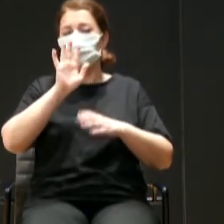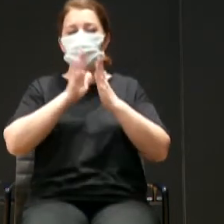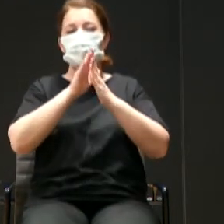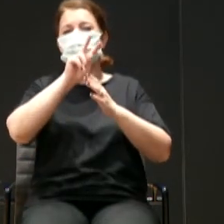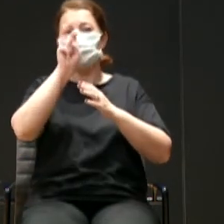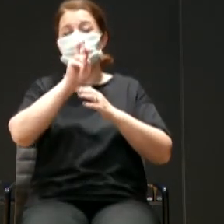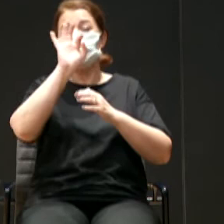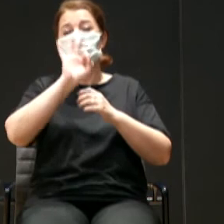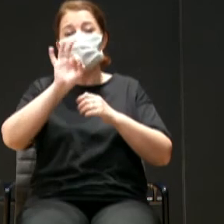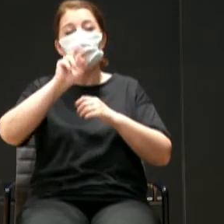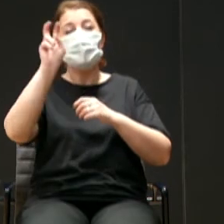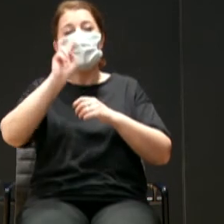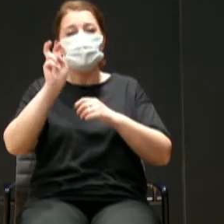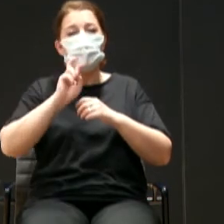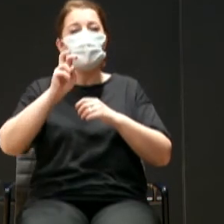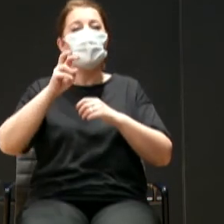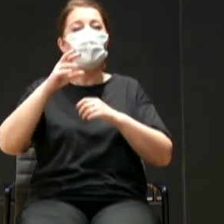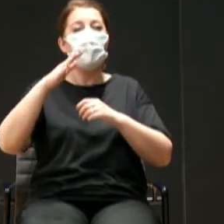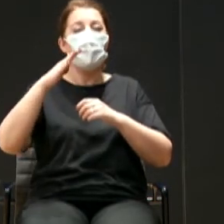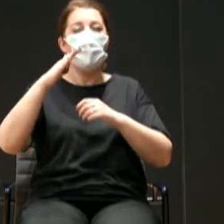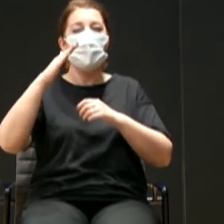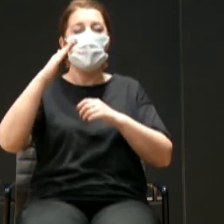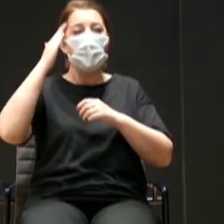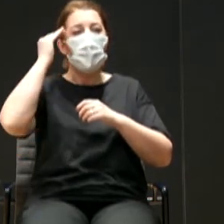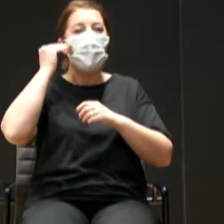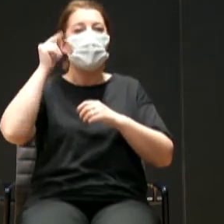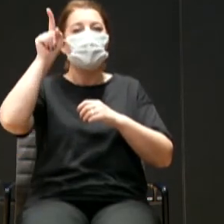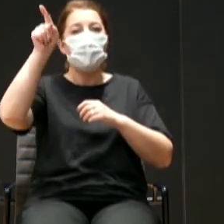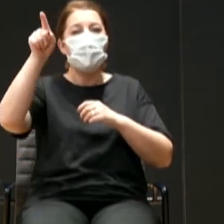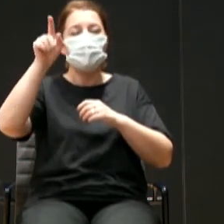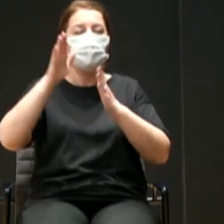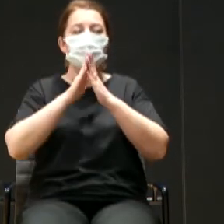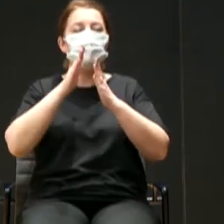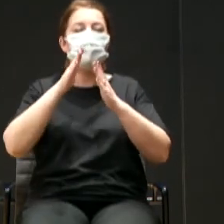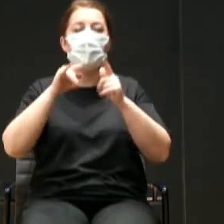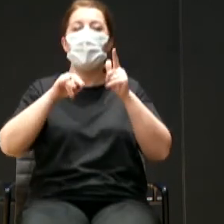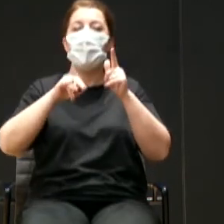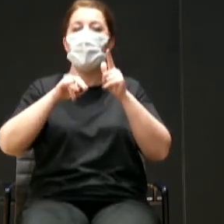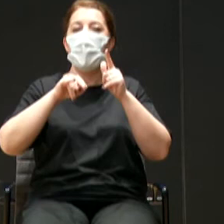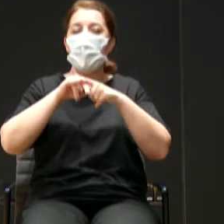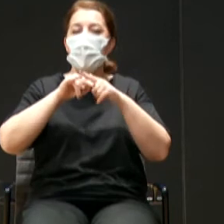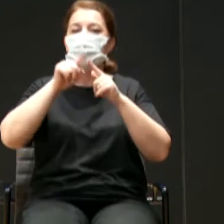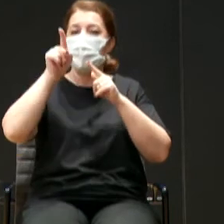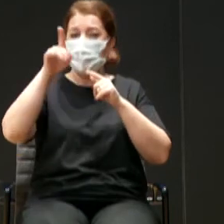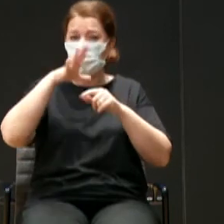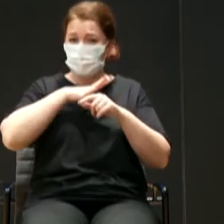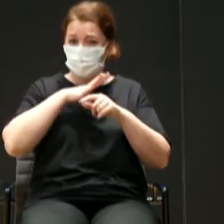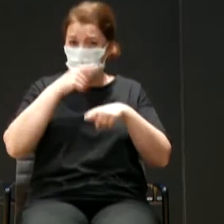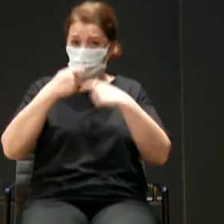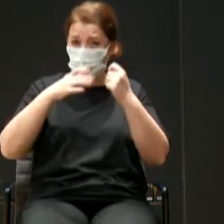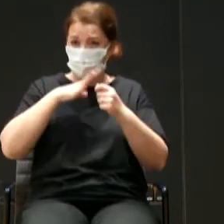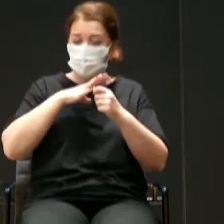varsa, bu ülkenin en ünlü sanayicileri 3-4 milyarlık parası var, koçları, şunları bunları. Sen bunları konuşmayacağız